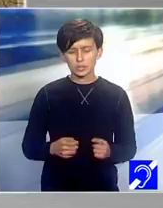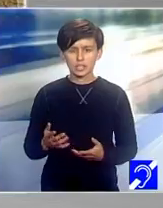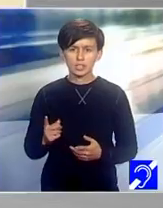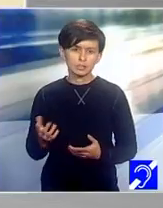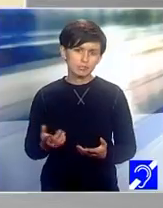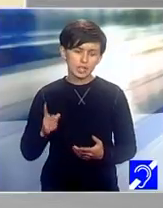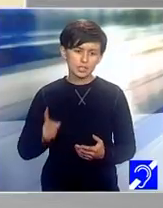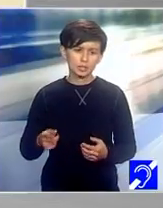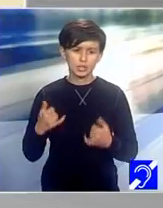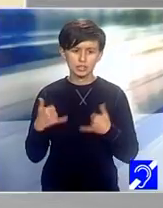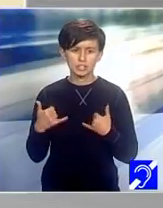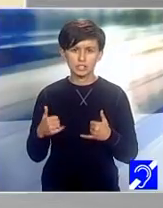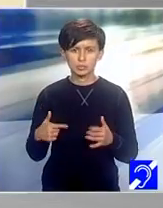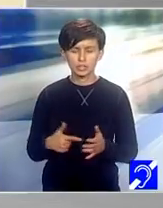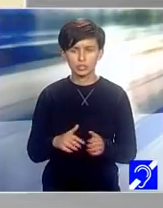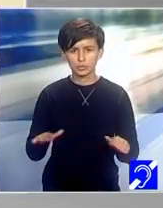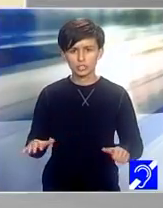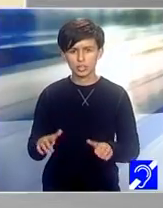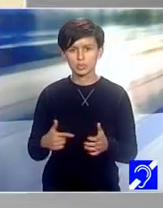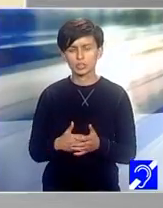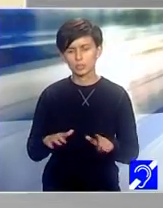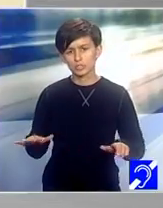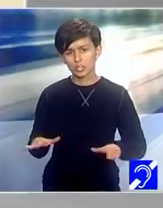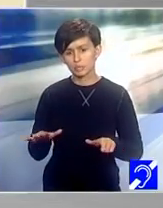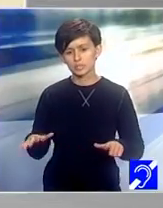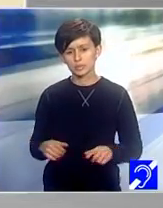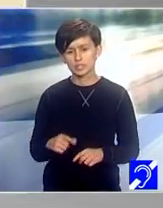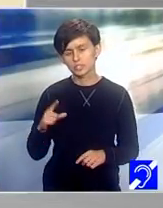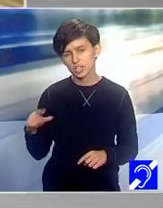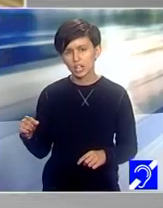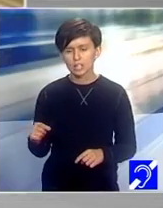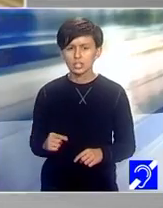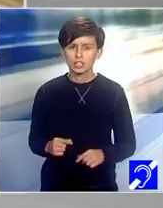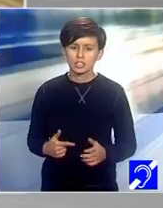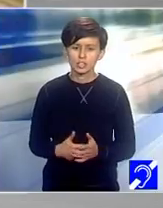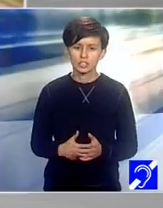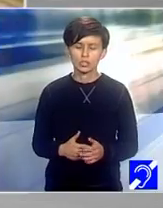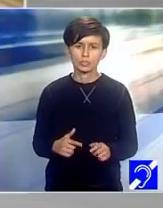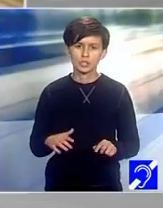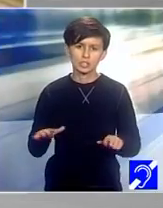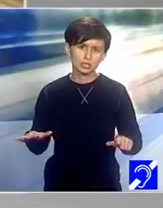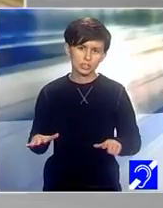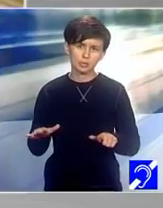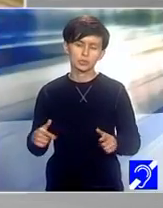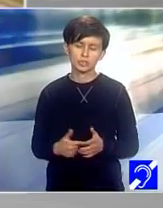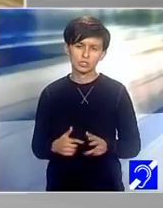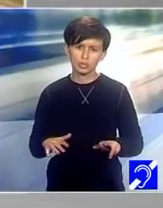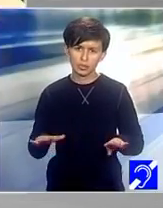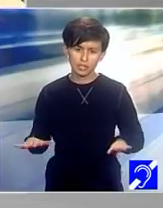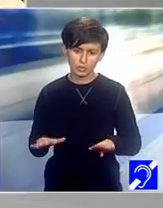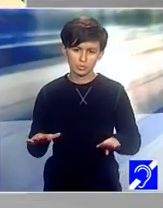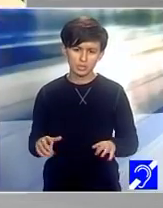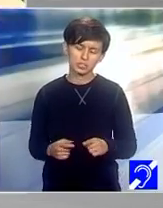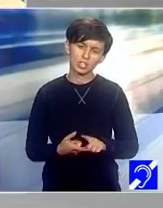în 2016-2017, altele 2017-2019, 2016-2020, în funcție de mărimea proiectului și